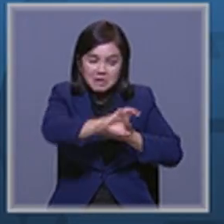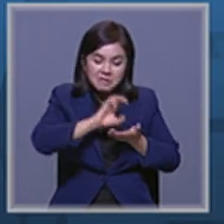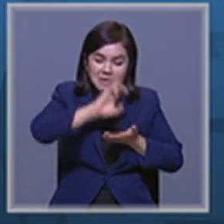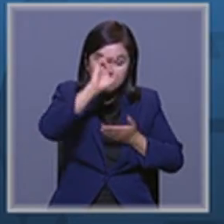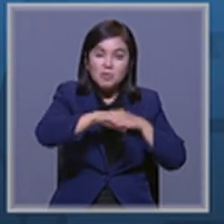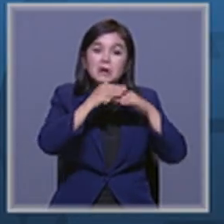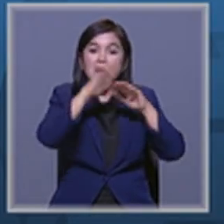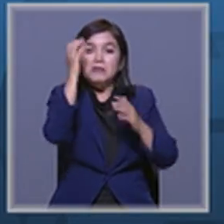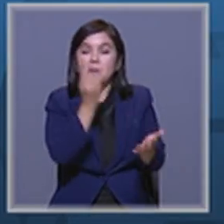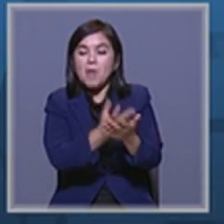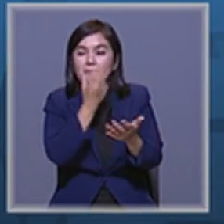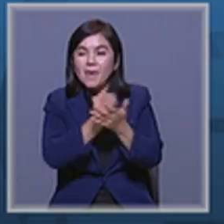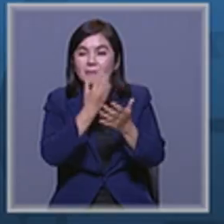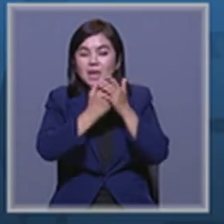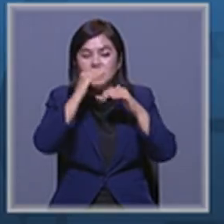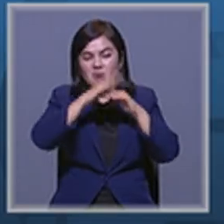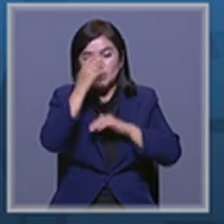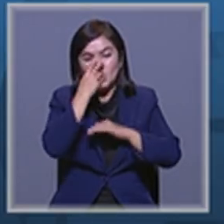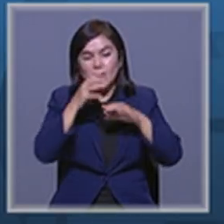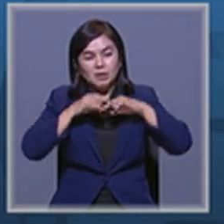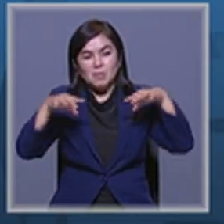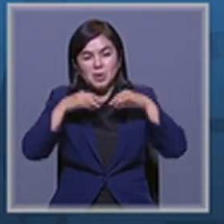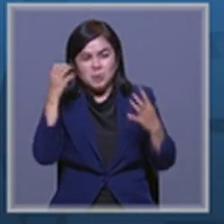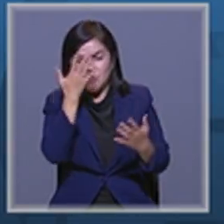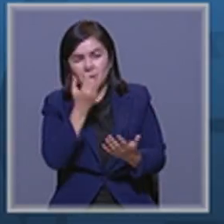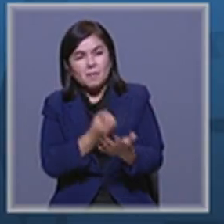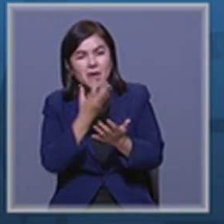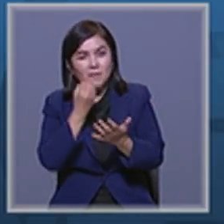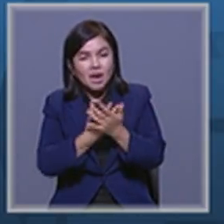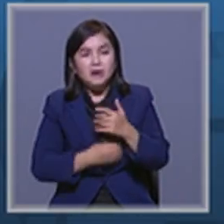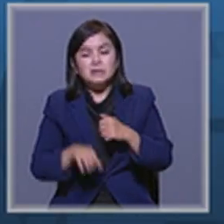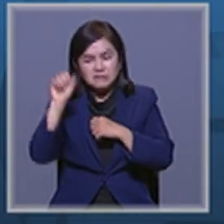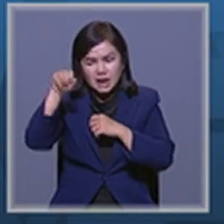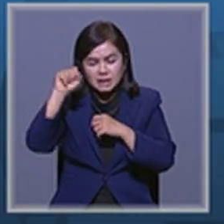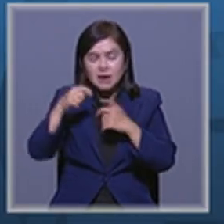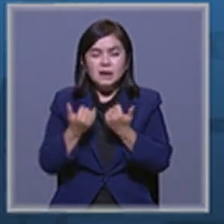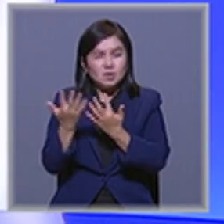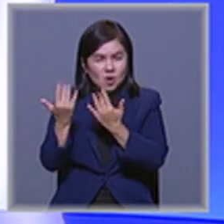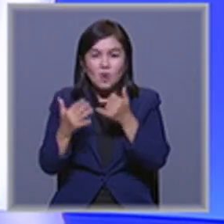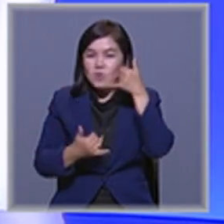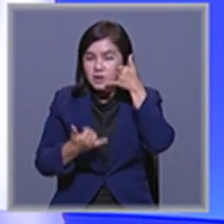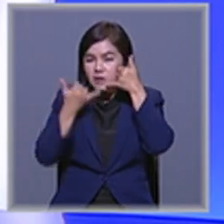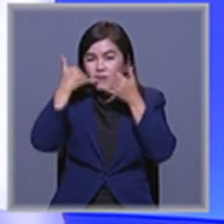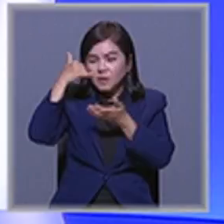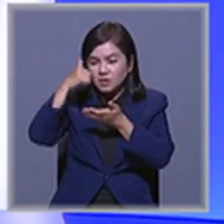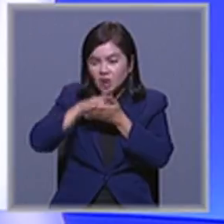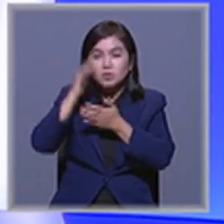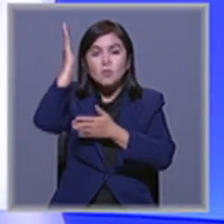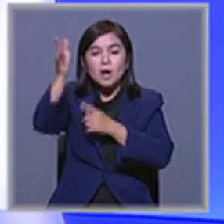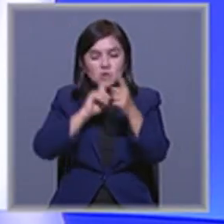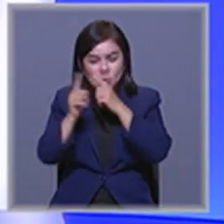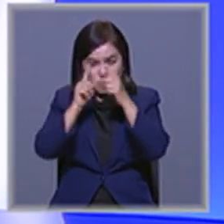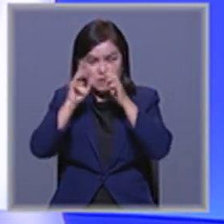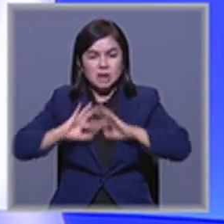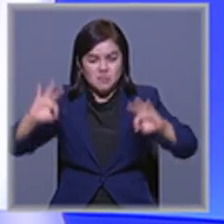เกินเหตุเกินความสมเหตุสมผลไปเช่นเดียวกันครับ ครับครับเดี๋ยวต้องหาโอกาสคุยกับอาจารย์ใหม่เพราะว่าเรื่องนี้เป็นเรื่องใหญ่นะครับแล้วต้องคุยกันอีกเรื่